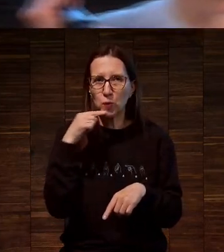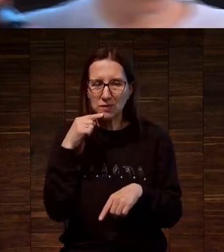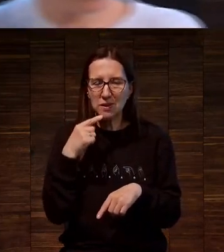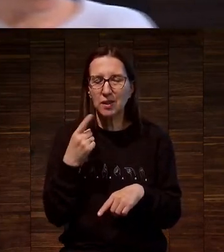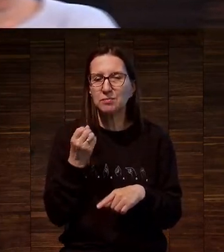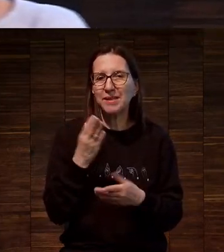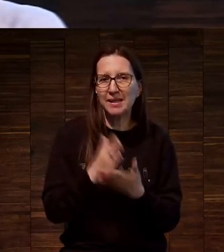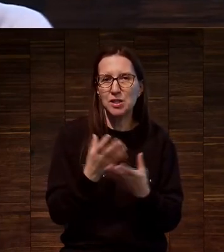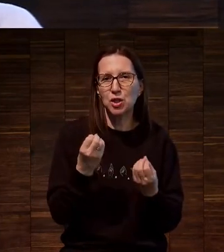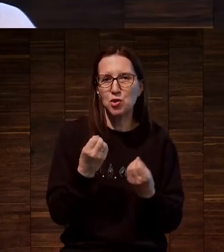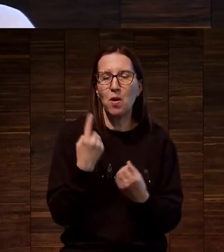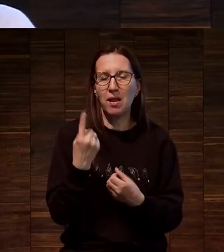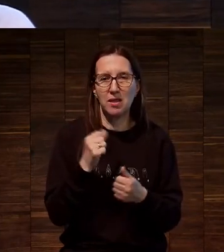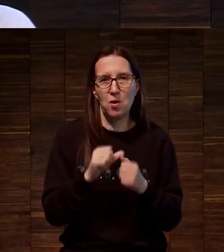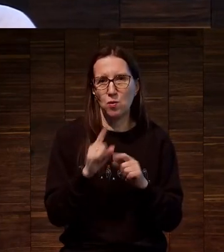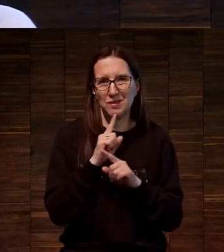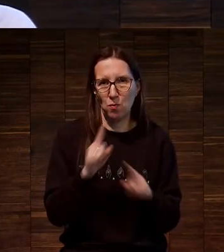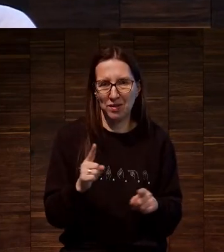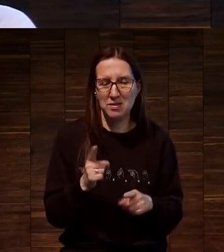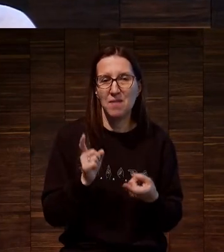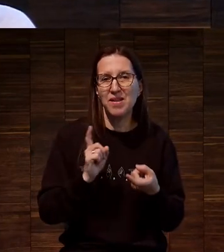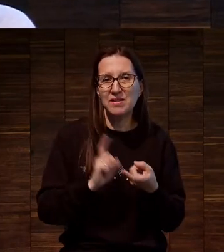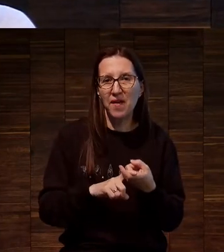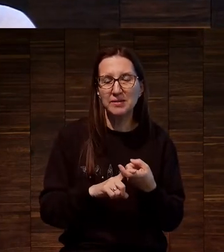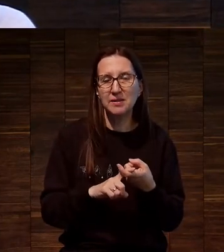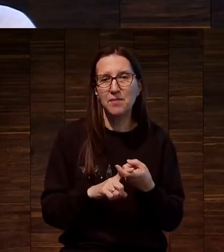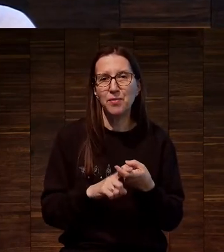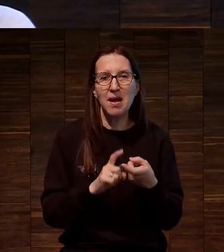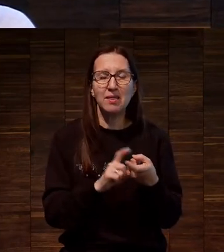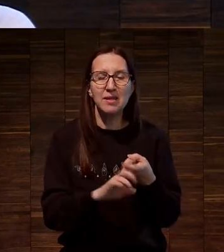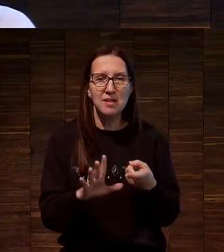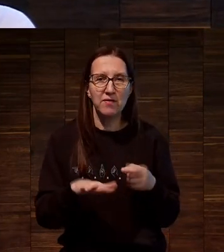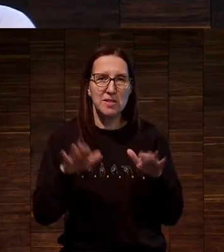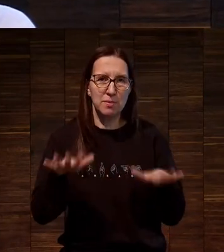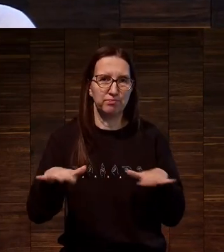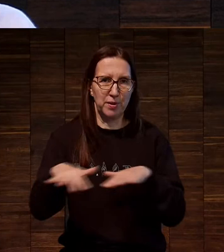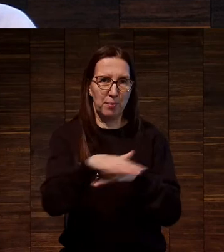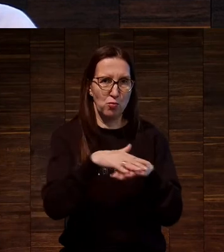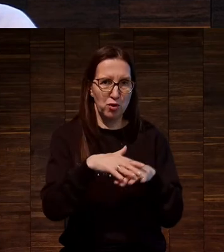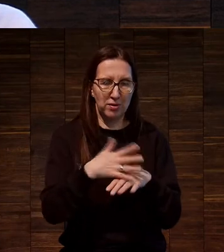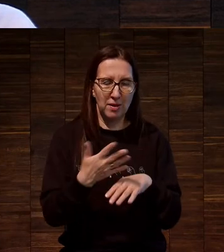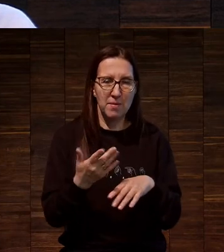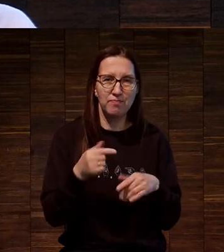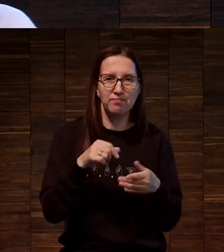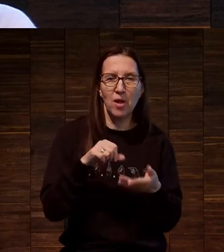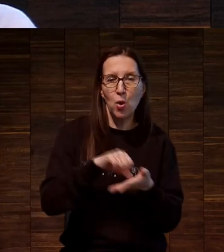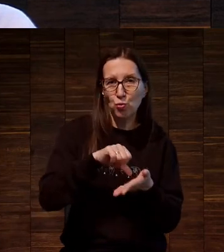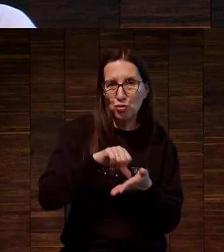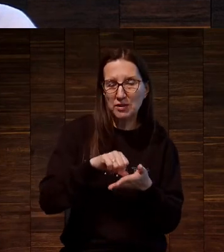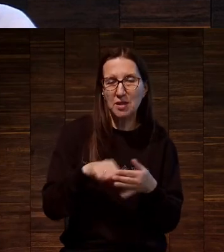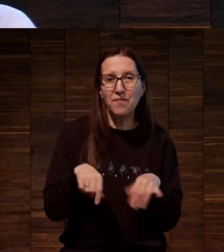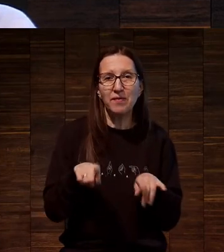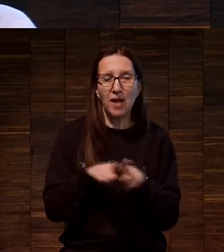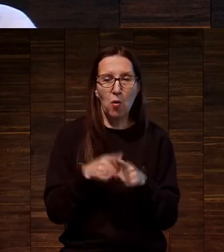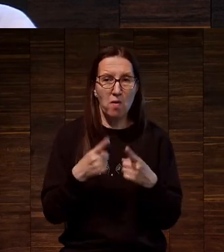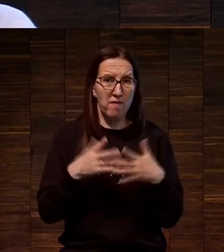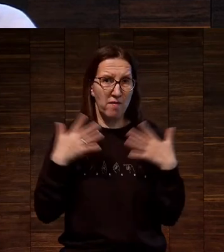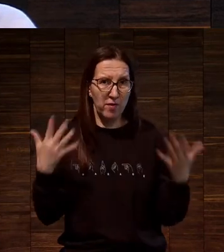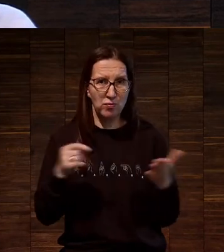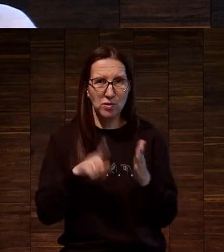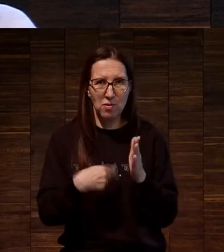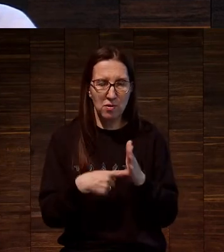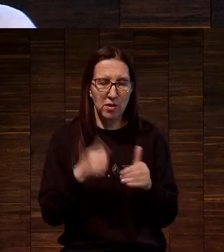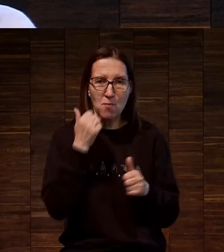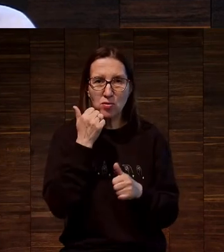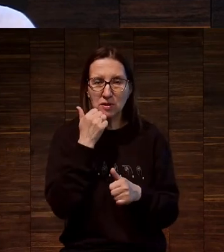контексте есть еще одна особенность, связанная с независимыми площадками. Поскольку в таком мегаполисе, например, как